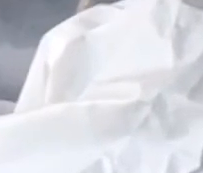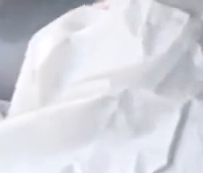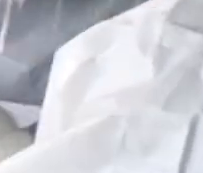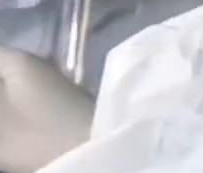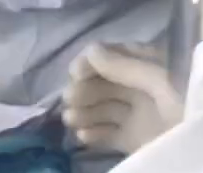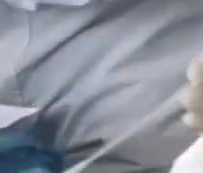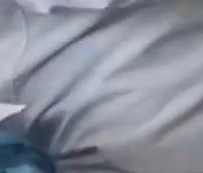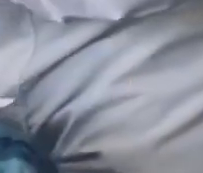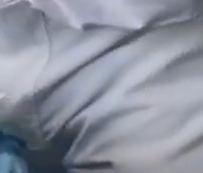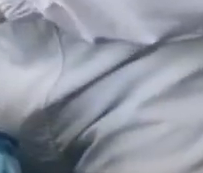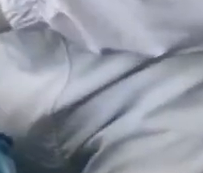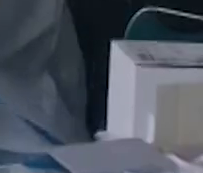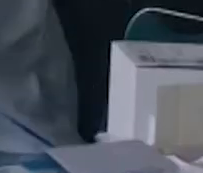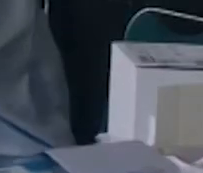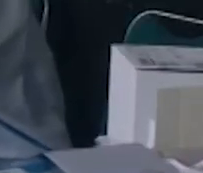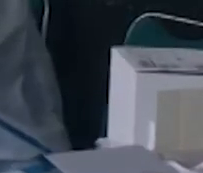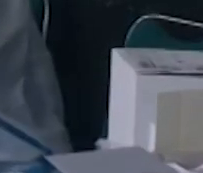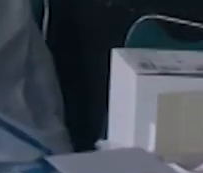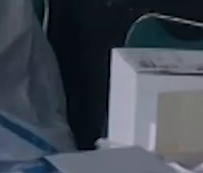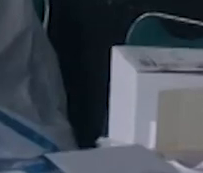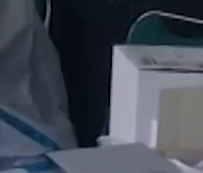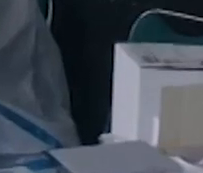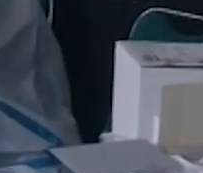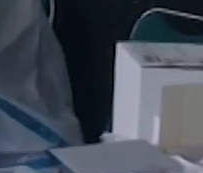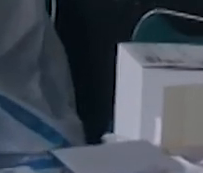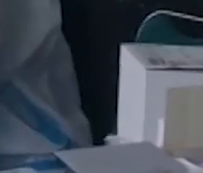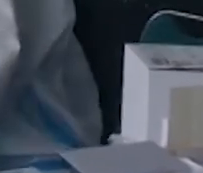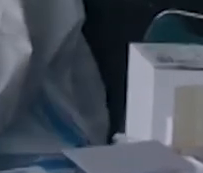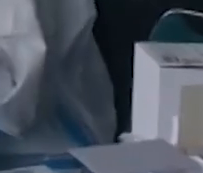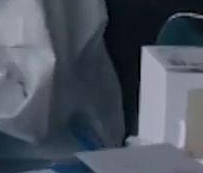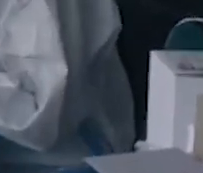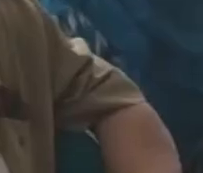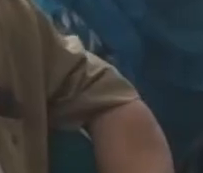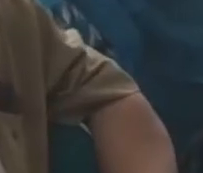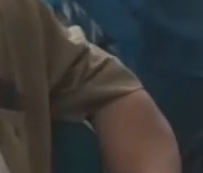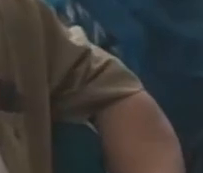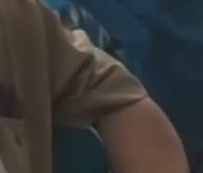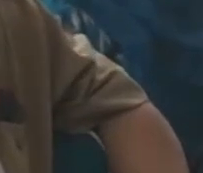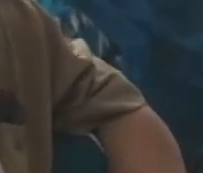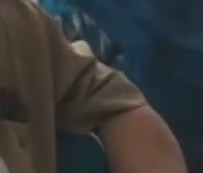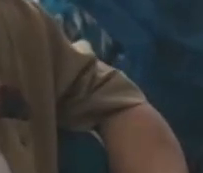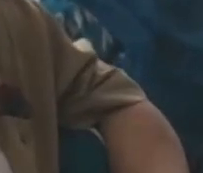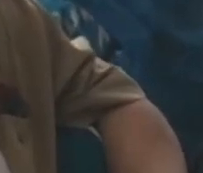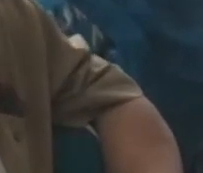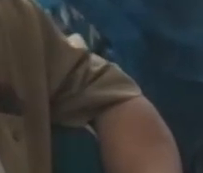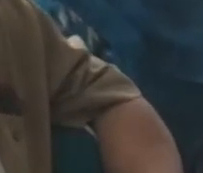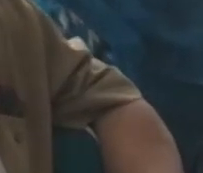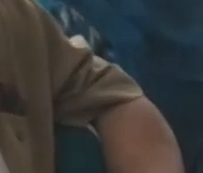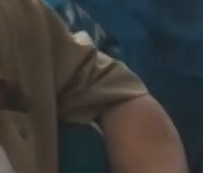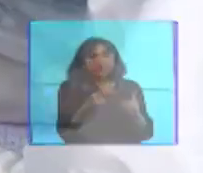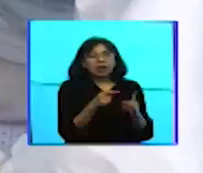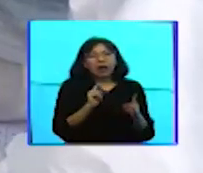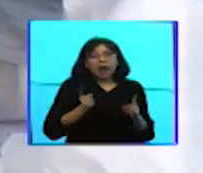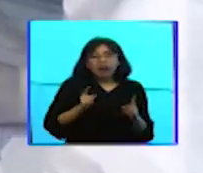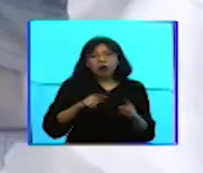belum diketahui secara pasti sumber penularan korona di sekolah tersebut diperkirakan penularan berawal dari salah satu anggota